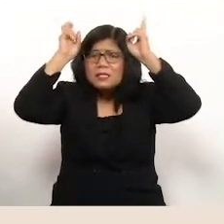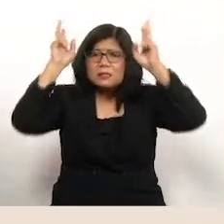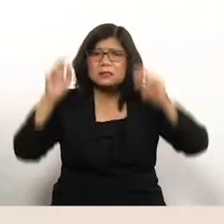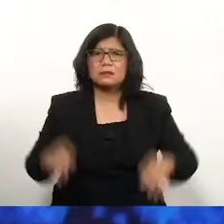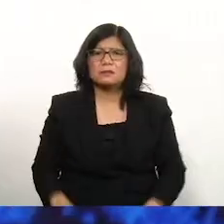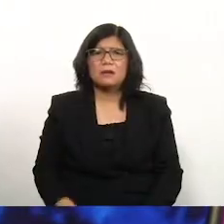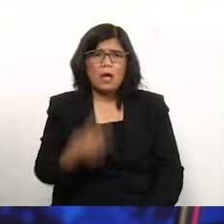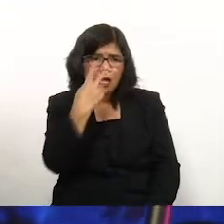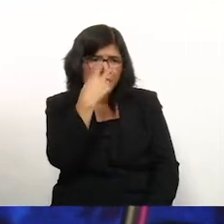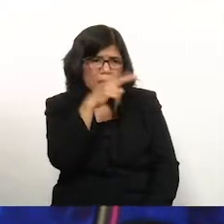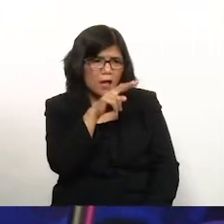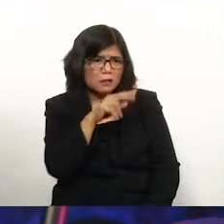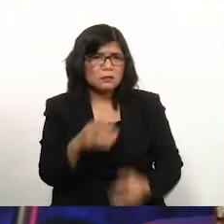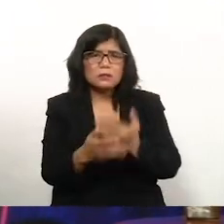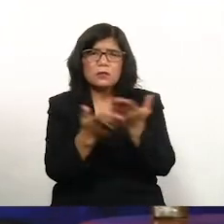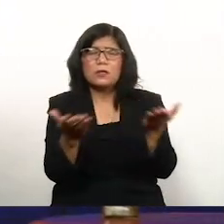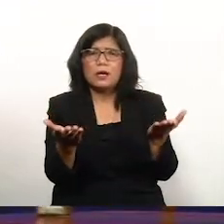Hai coba lihat